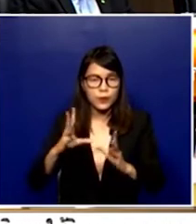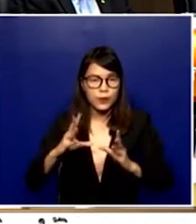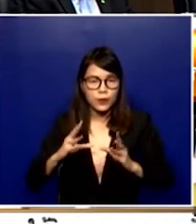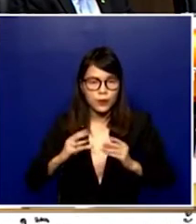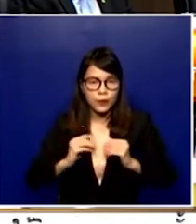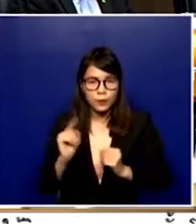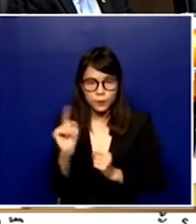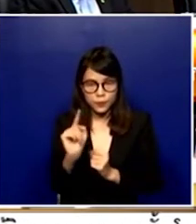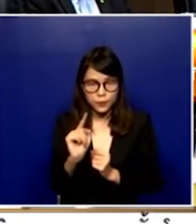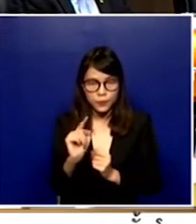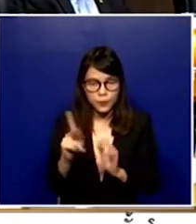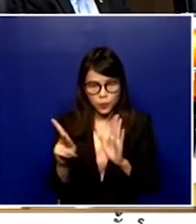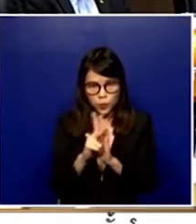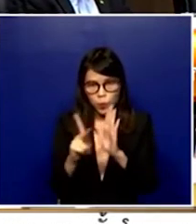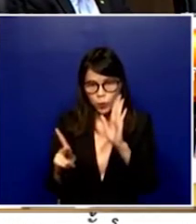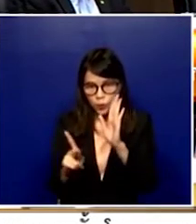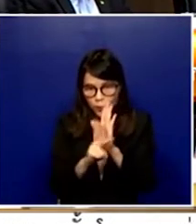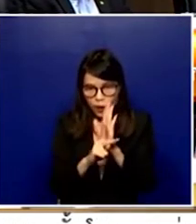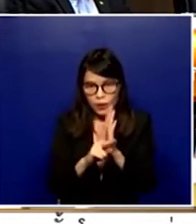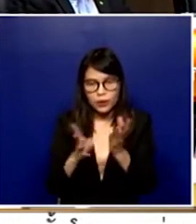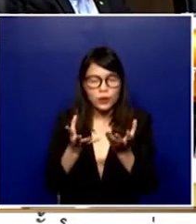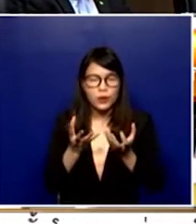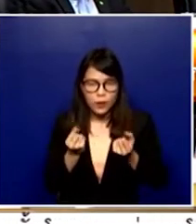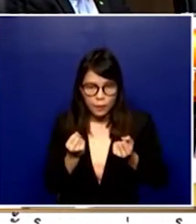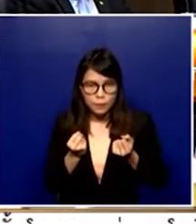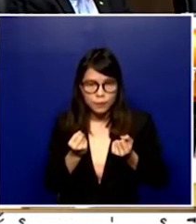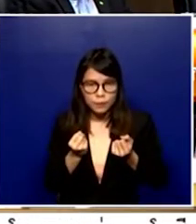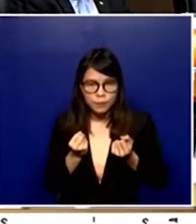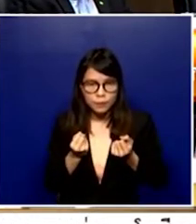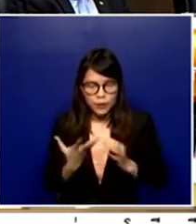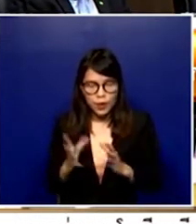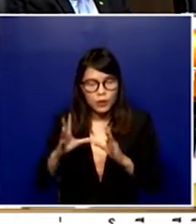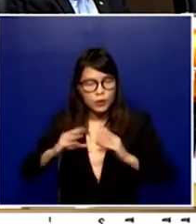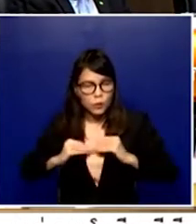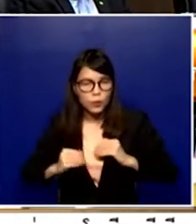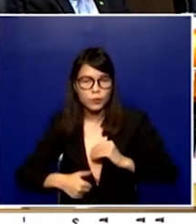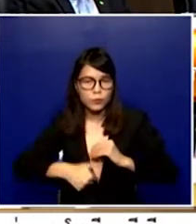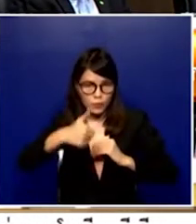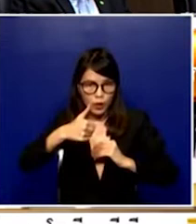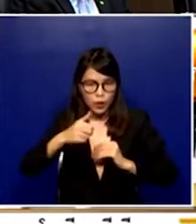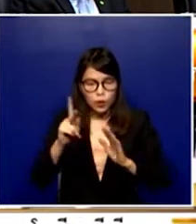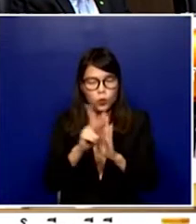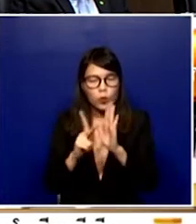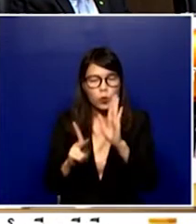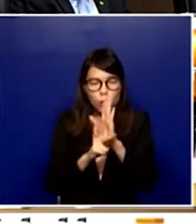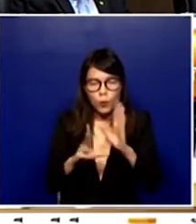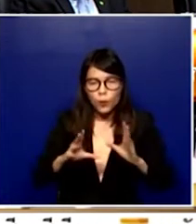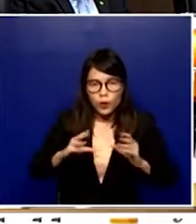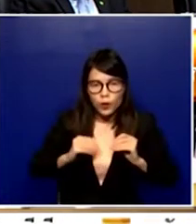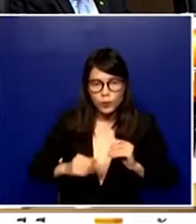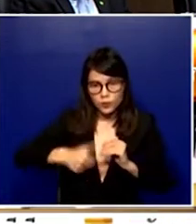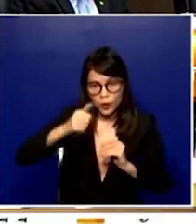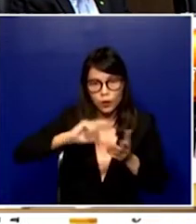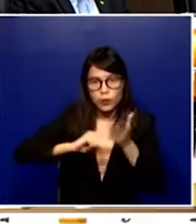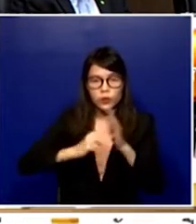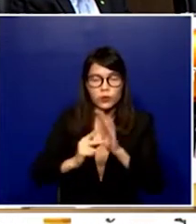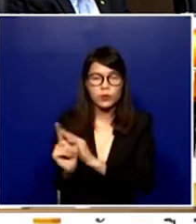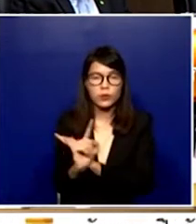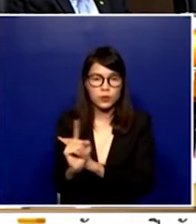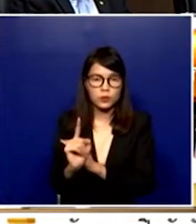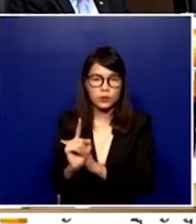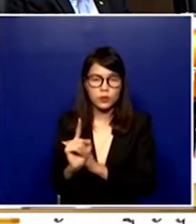ีกฎหมายรองรับให้รับได้การมีกฎหมายรองรับให้รับได้